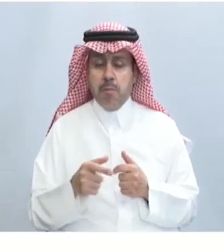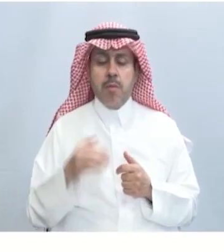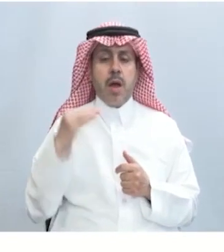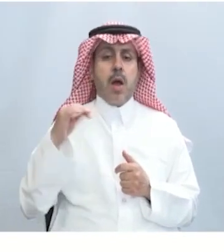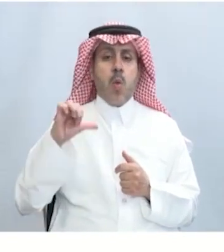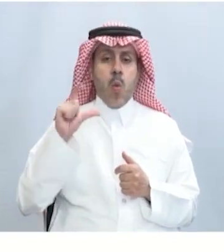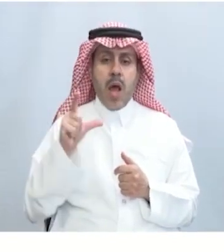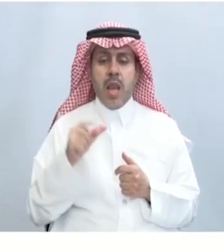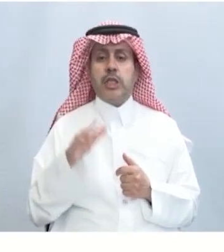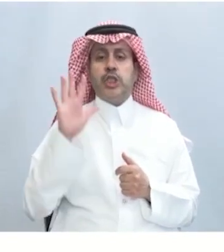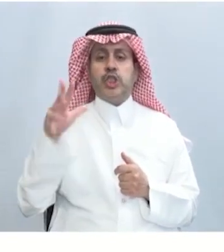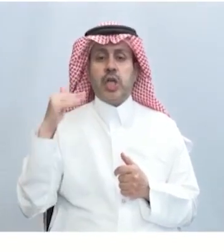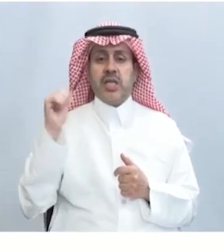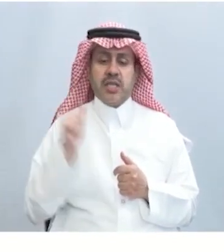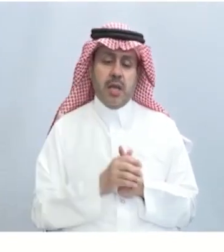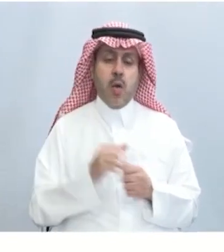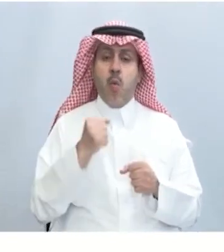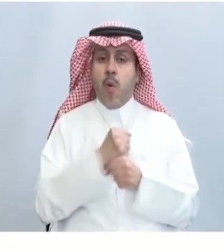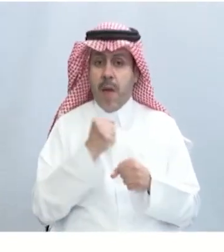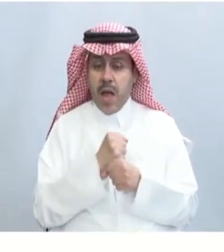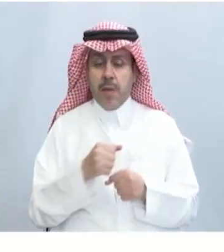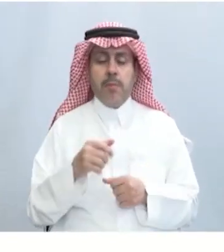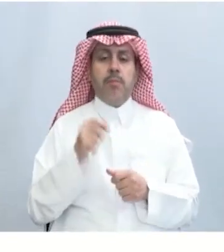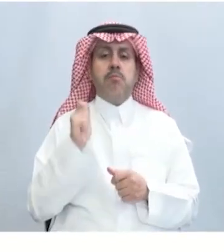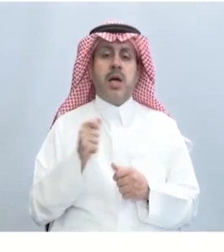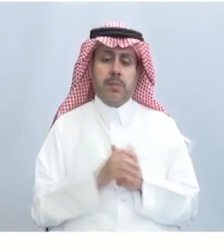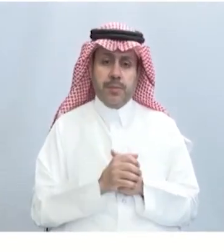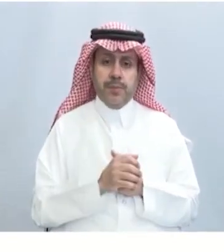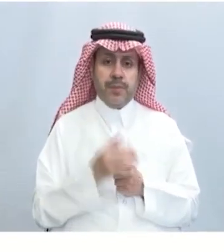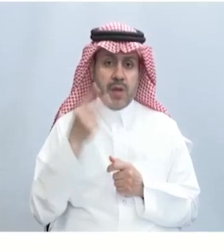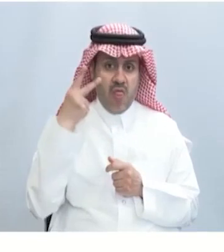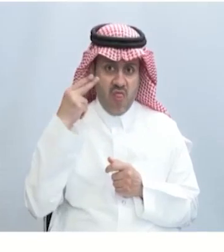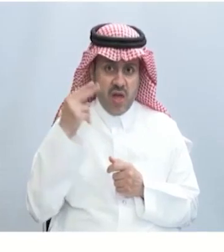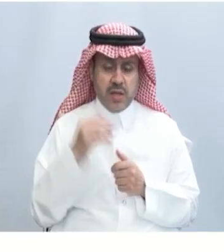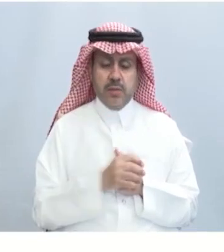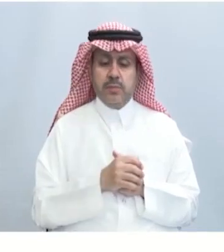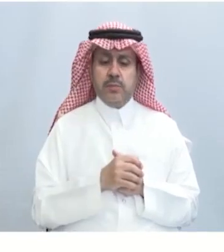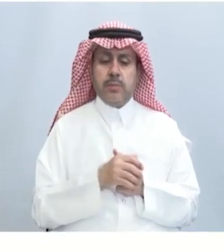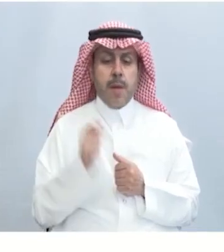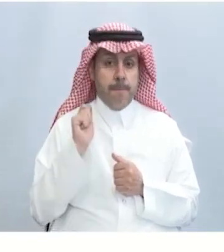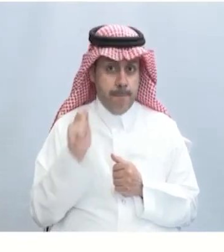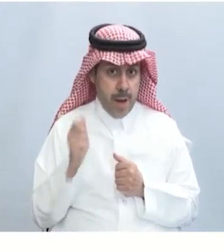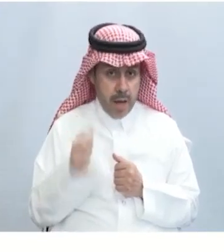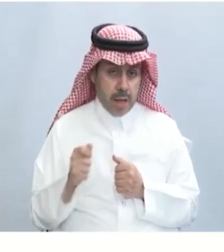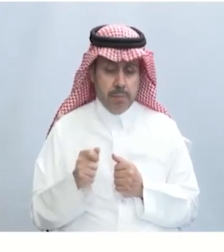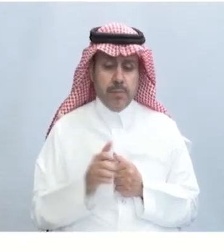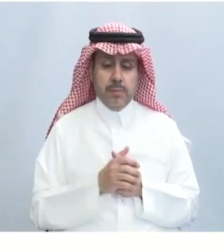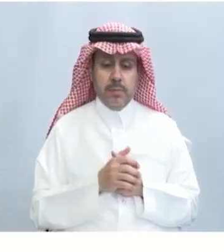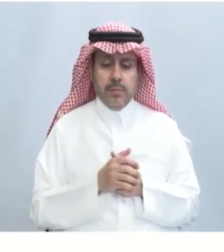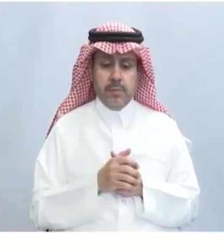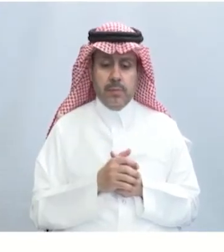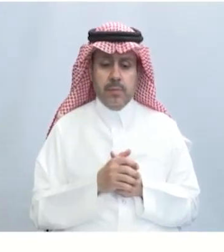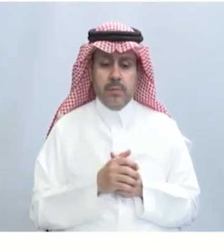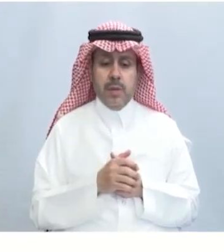ومحاكم العماليه ومحاكم التنفيذ اما الدرجه الثانيه فهي محاكم الدرجه الثانيه وهي ما